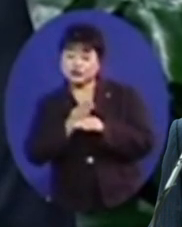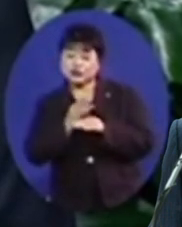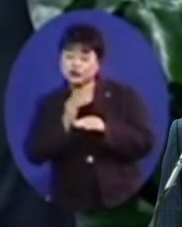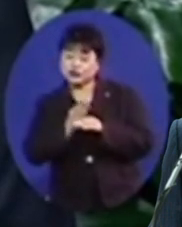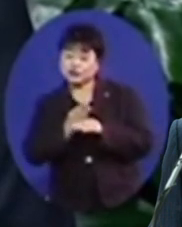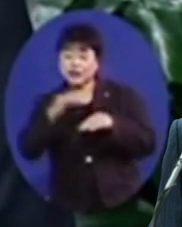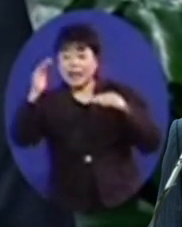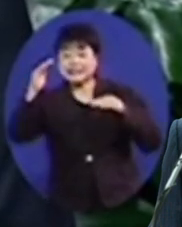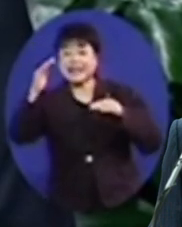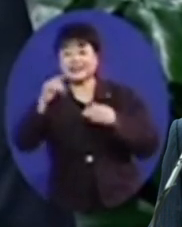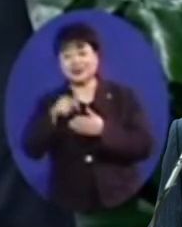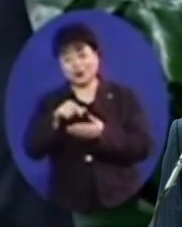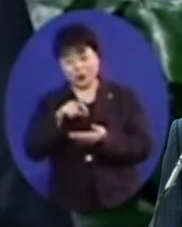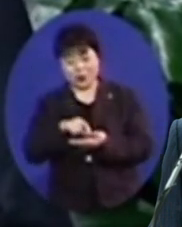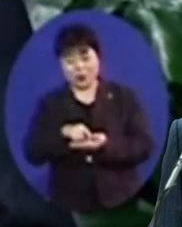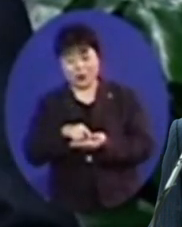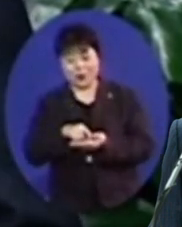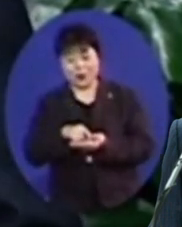정도지요.